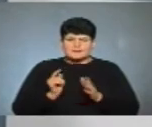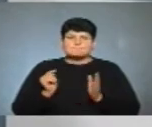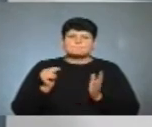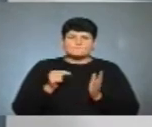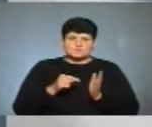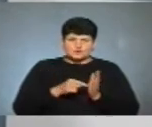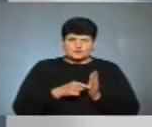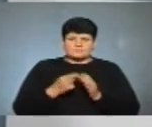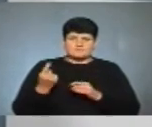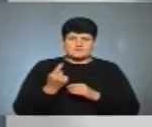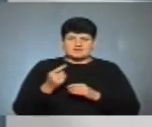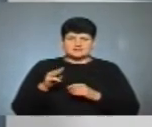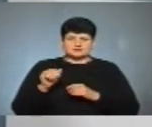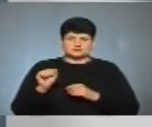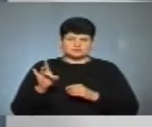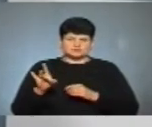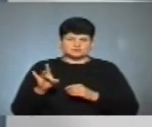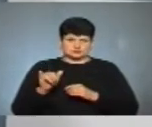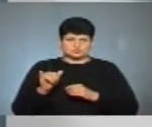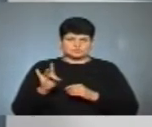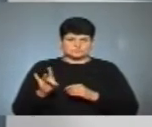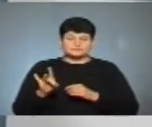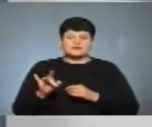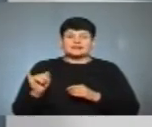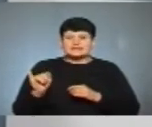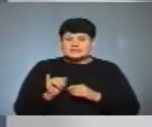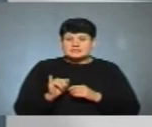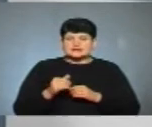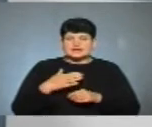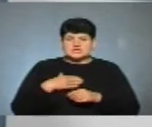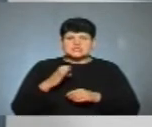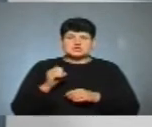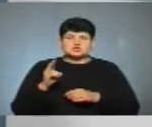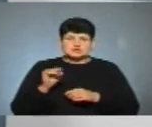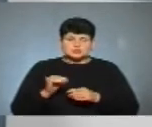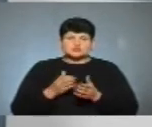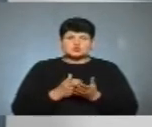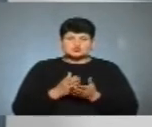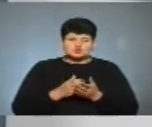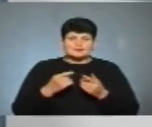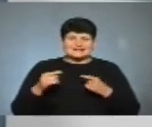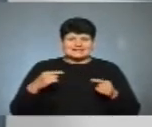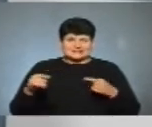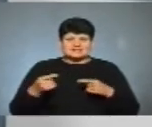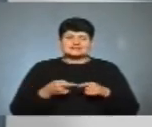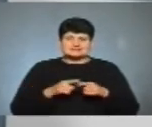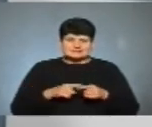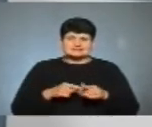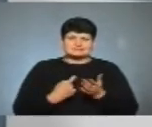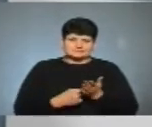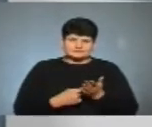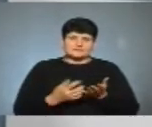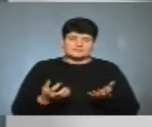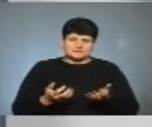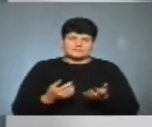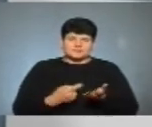в першому штурі. І наша соціологічна служба і інші це підтверджували. І,